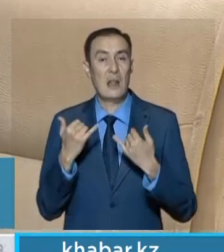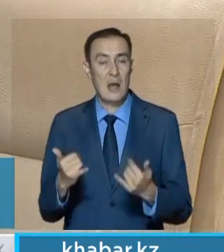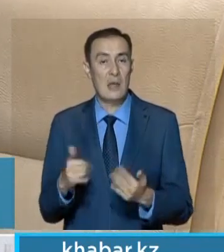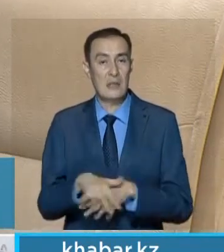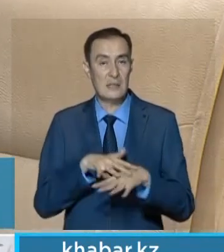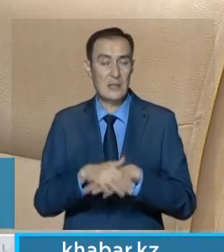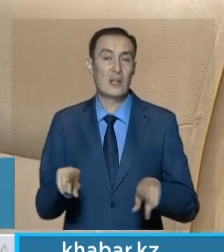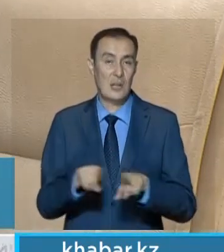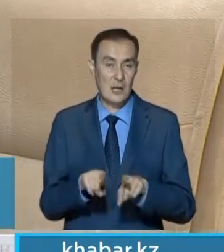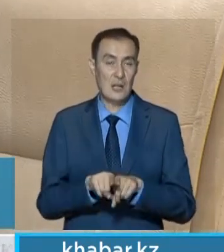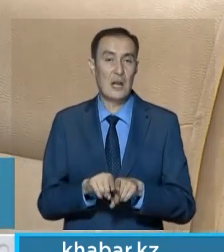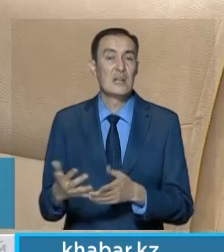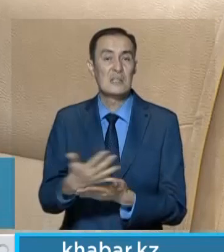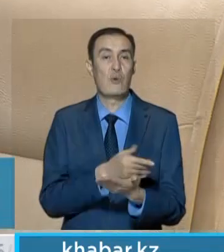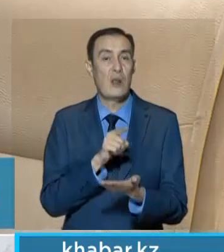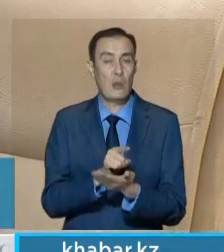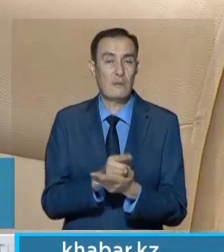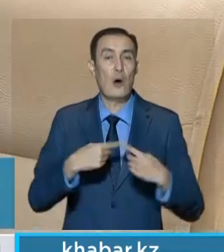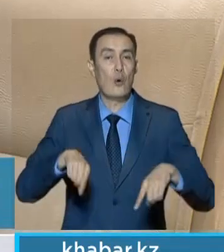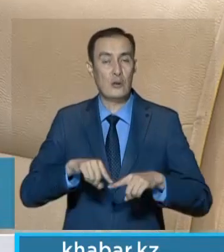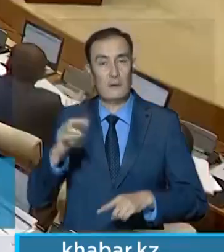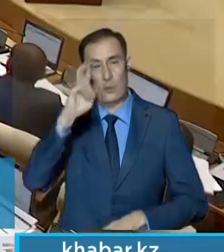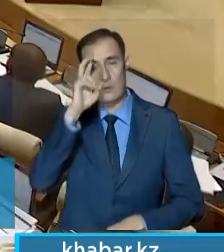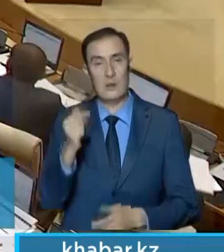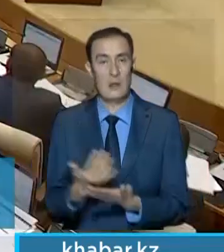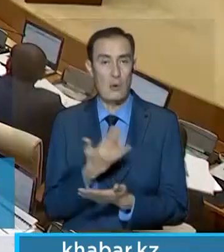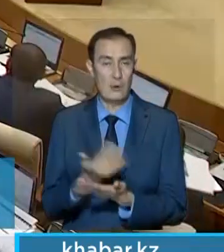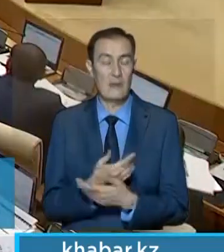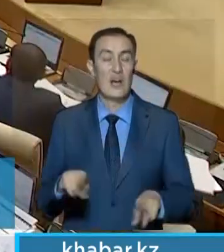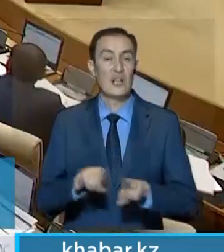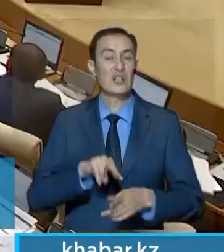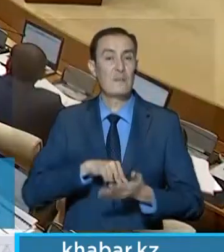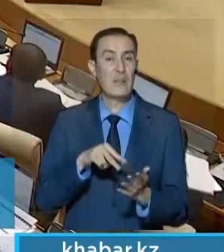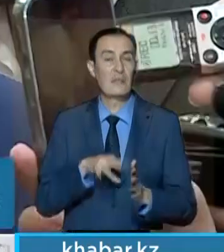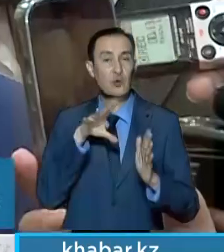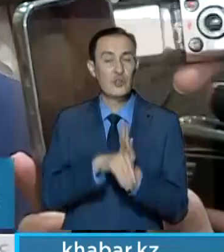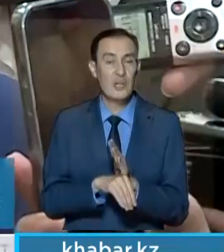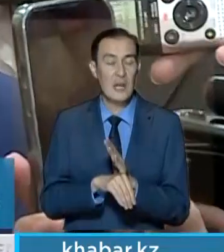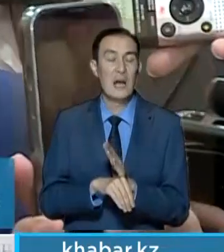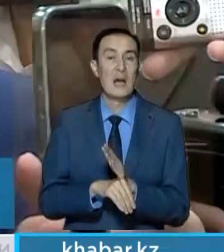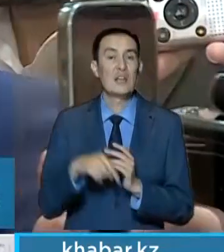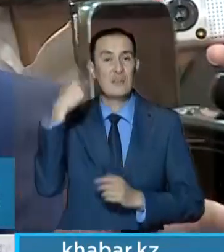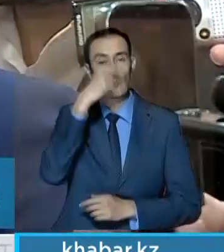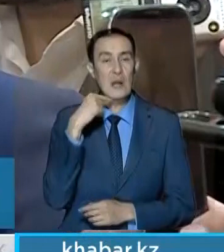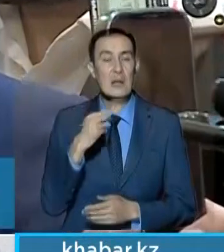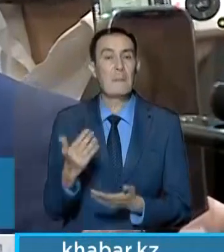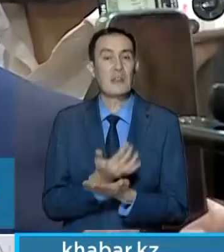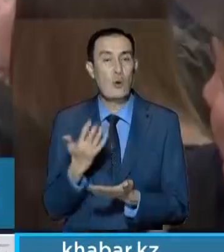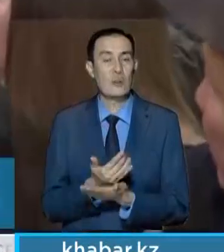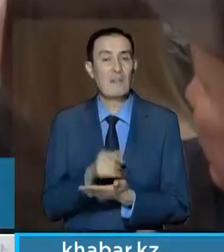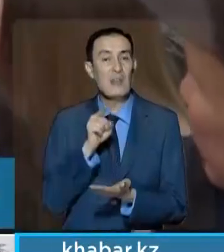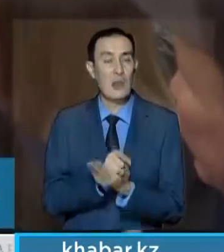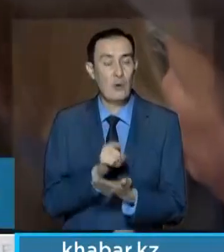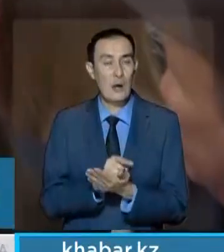налогоплательщиков, так и для сбора налогов для органов госдоходов. Также в планах внедрения прогрессивного индивидуального подоходного